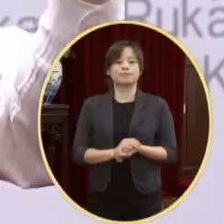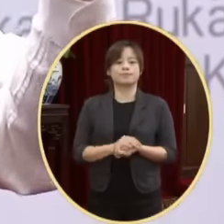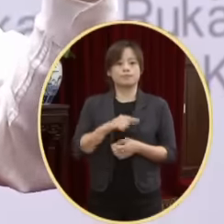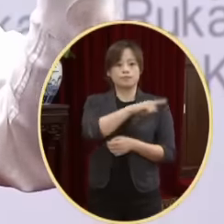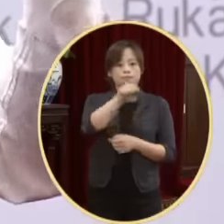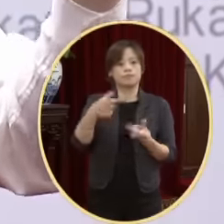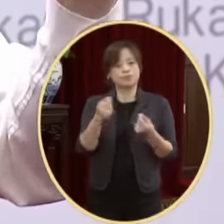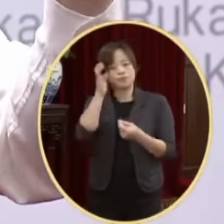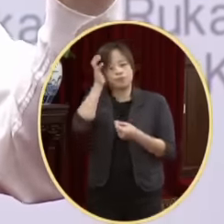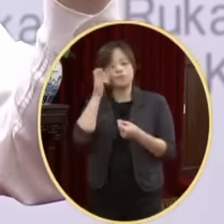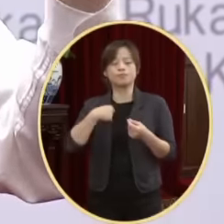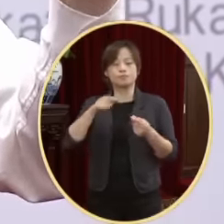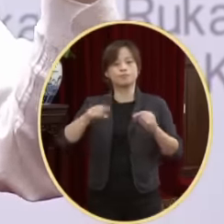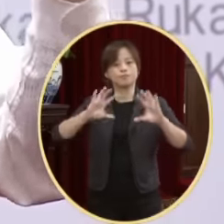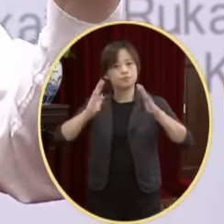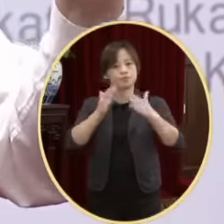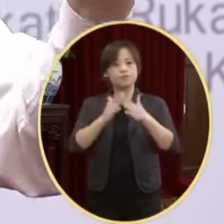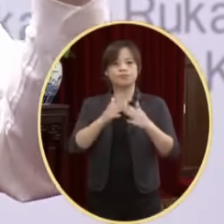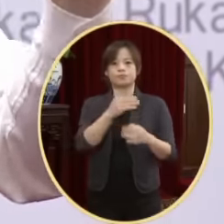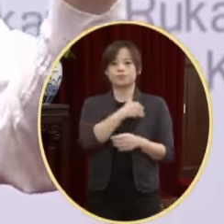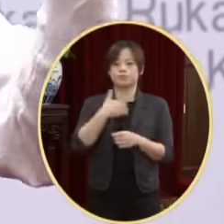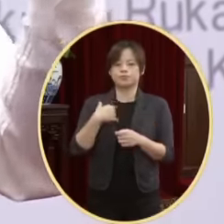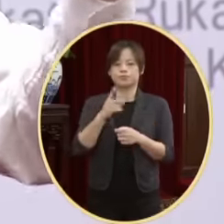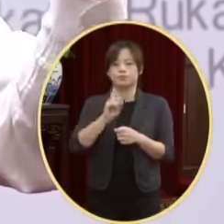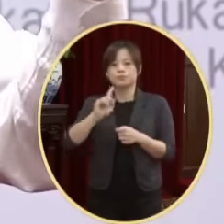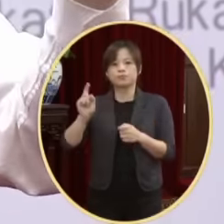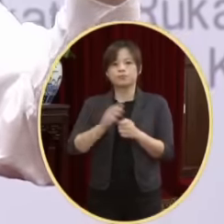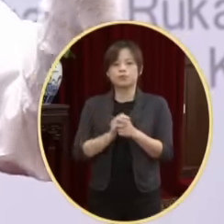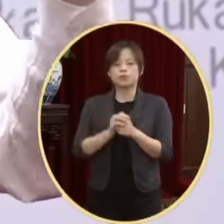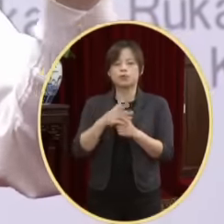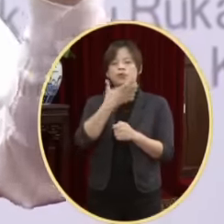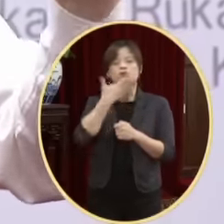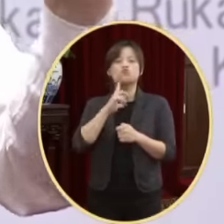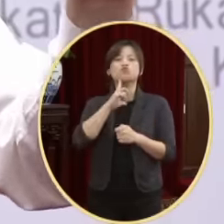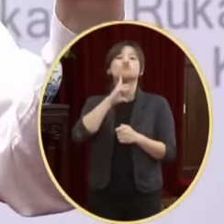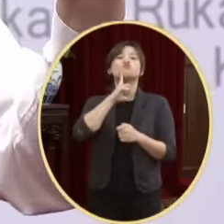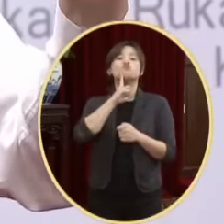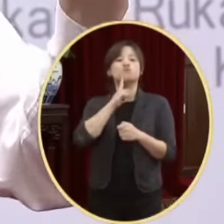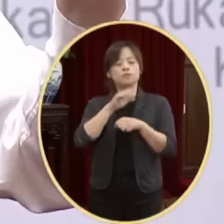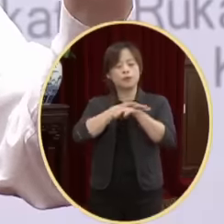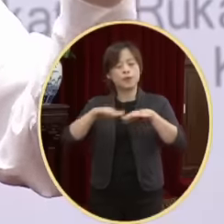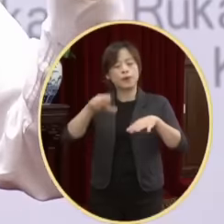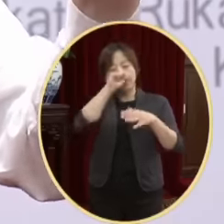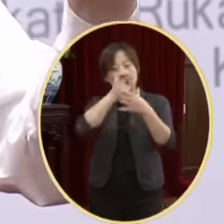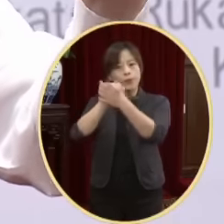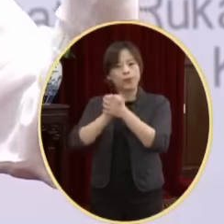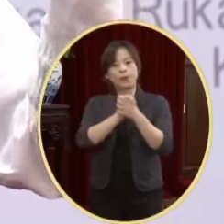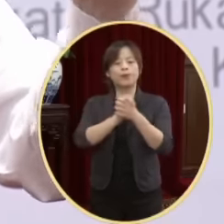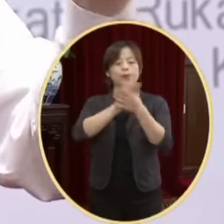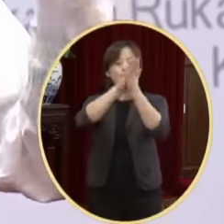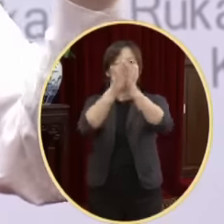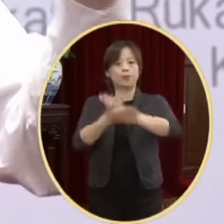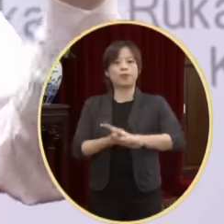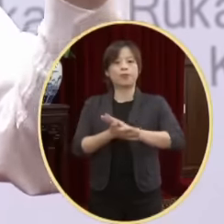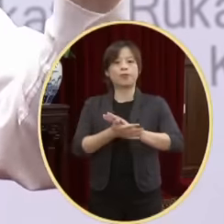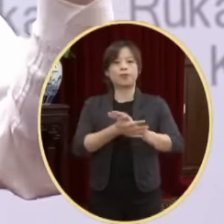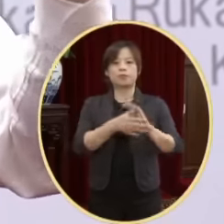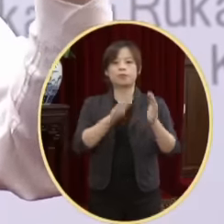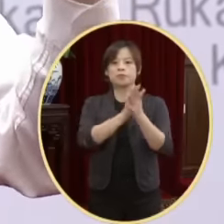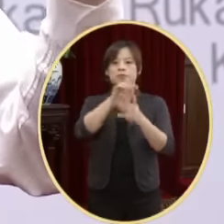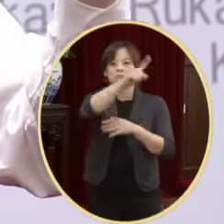我们也渴望我们的国家充满彼此饶恕和好的关系，成为列国